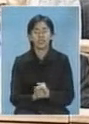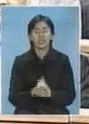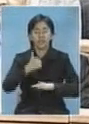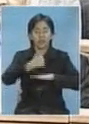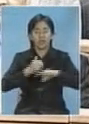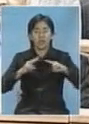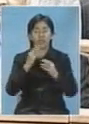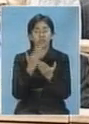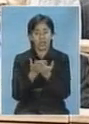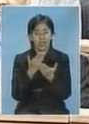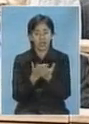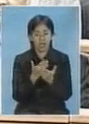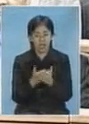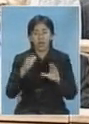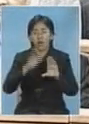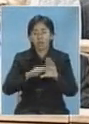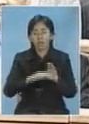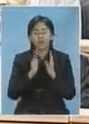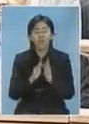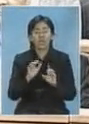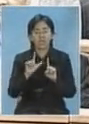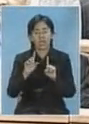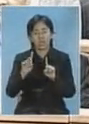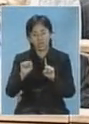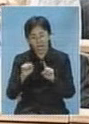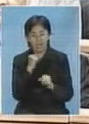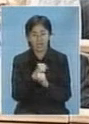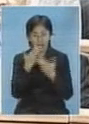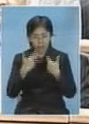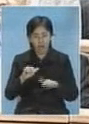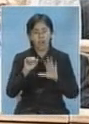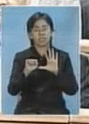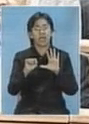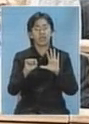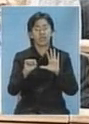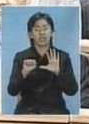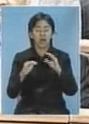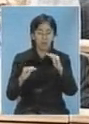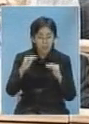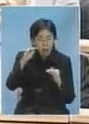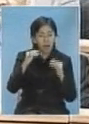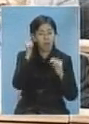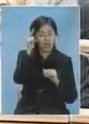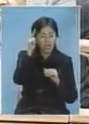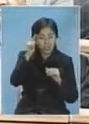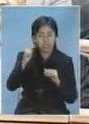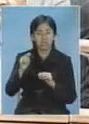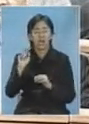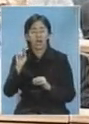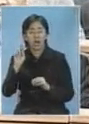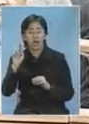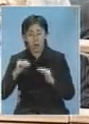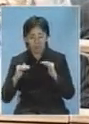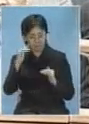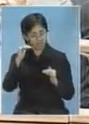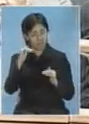นตรีคลังครับลงทะเบียนล้าน2ครับทำไป 500,000 มากคุณทักษิณหลายเท่าครับประสบความสำเร็จในโคร